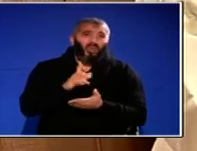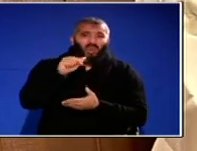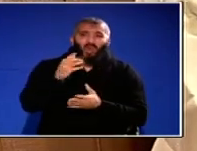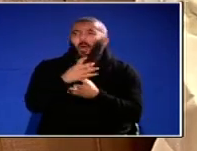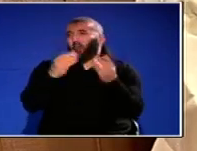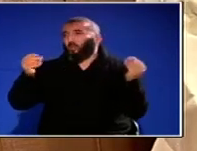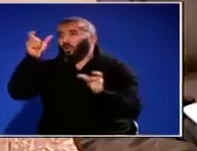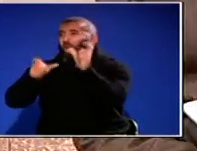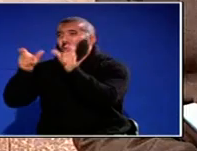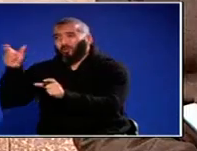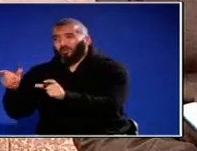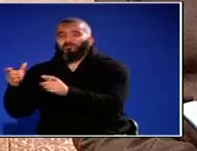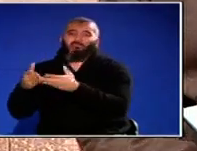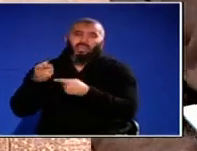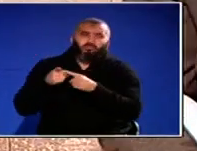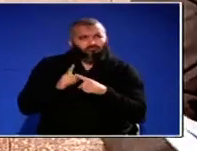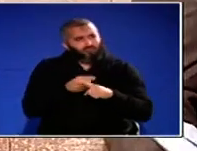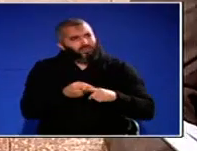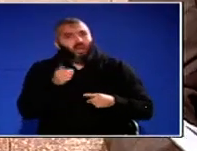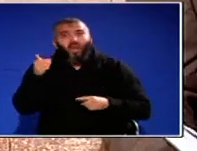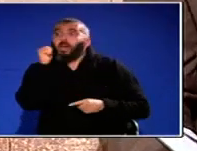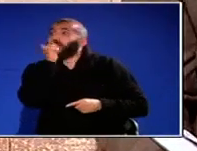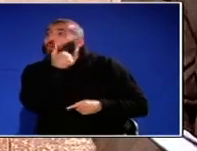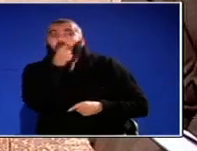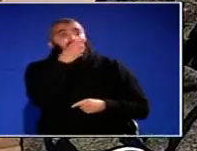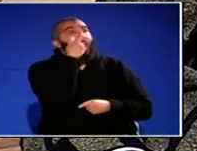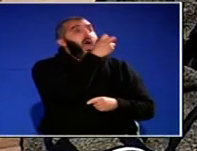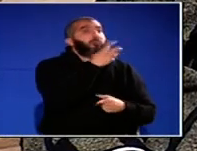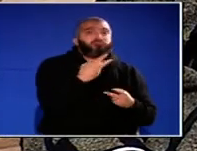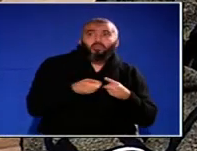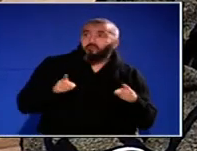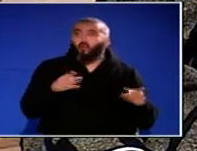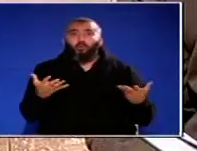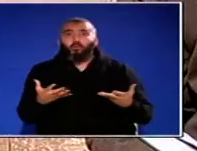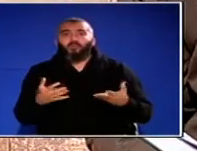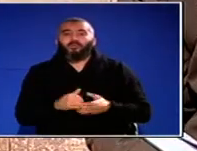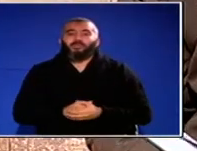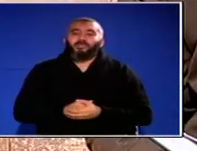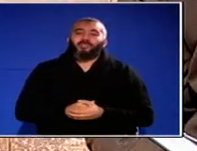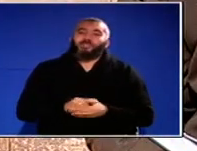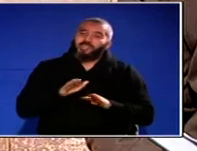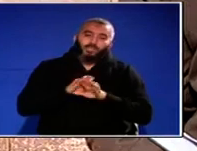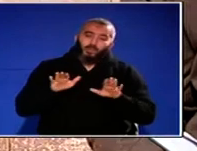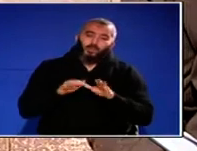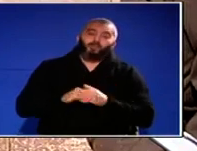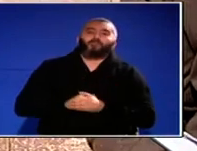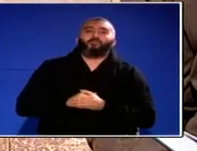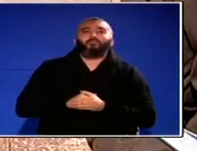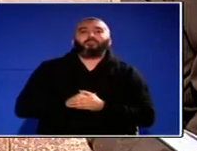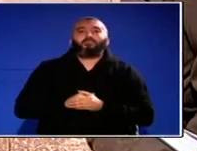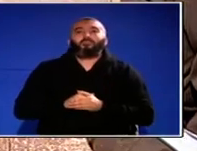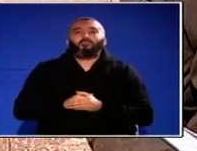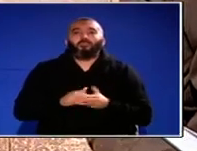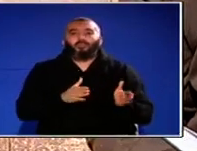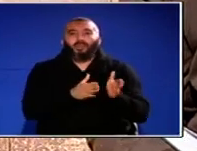وذا. الله يجزيك أستاذنا عمار. الله يبارك فيك. يرحم والديك. الله يرحم والديك. نبدأ بالقتل العمدي شيخ عبد القادر. لا روح